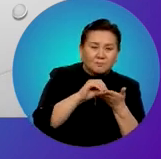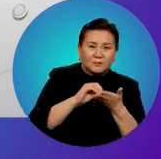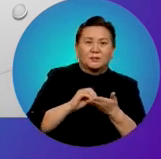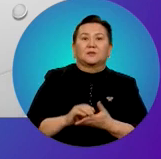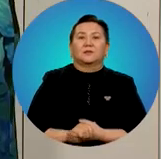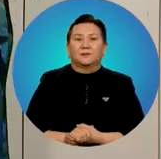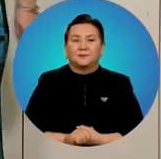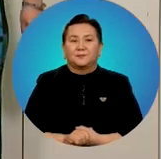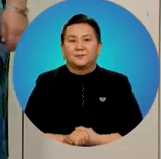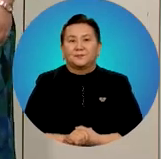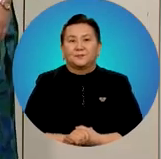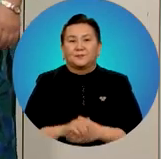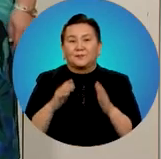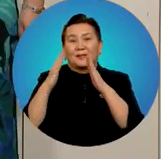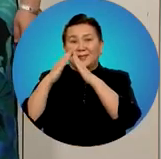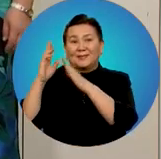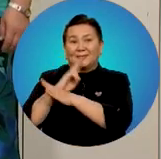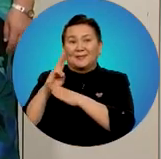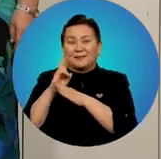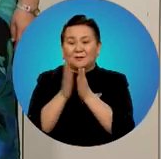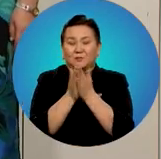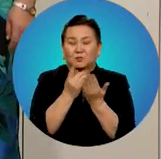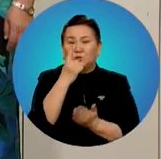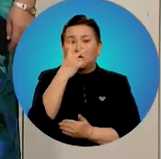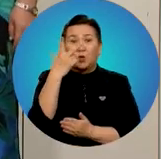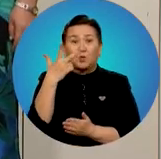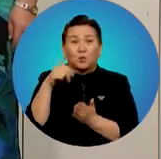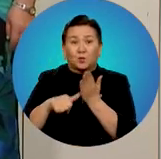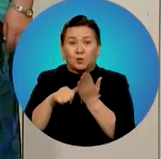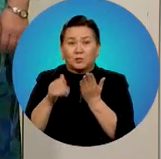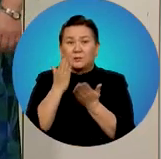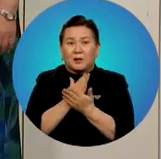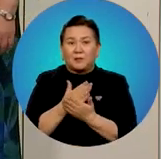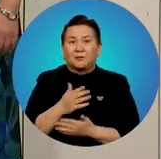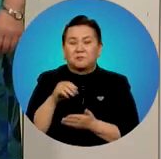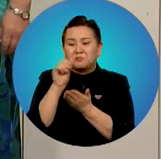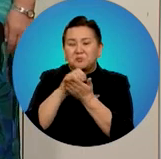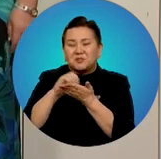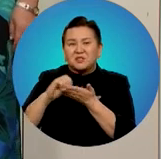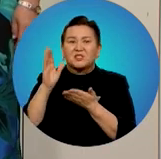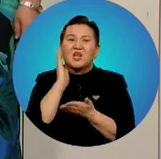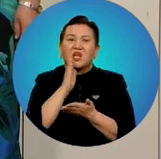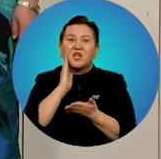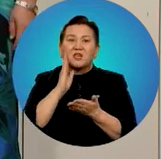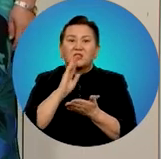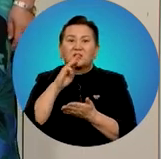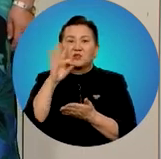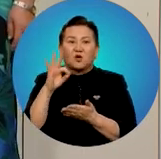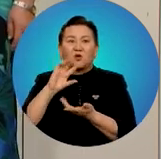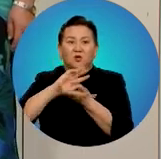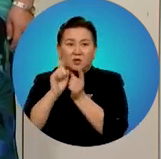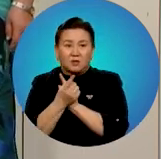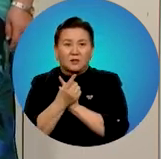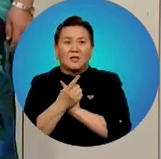ойлголоо. За ингээд гэрийн даалгавар сурхагчийн 123 дугаар хуудсанд байгаа. Бичгийн ээж нь тоо гэвэл үсгийн эцэг нь зангилаа юм а